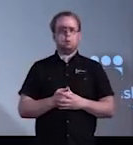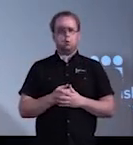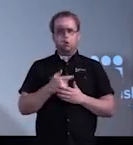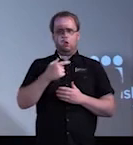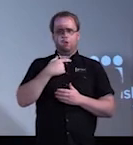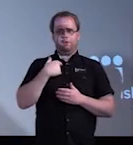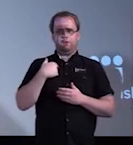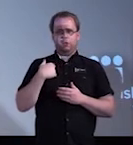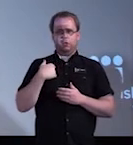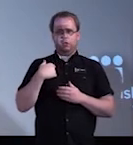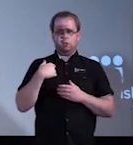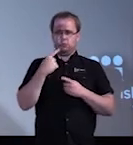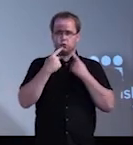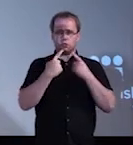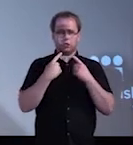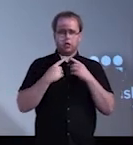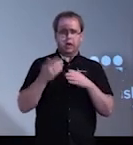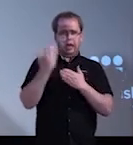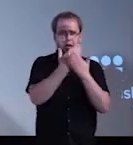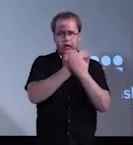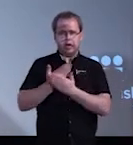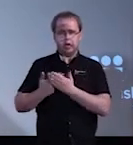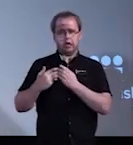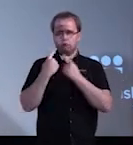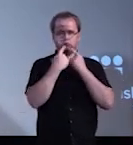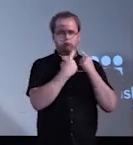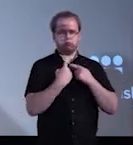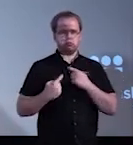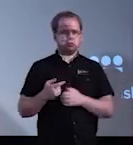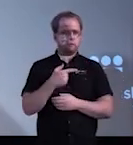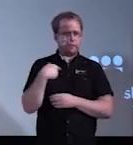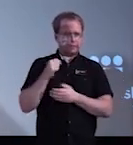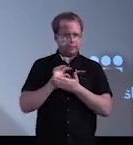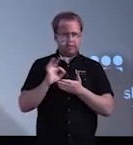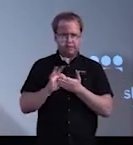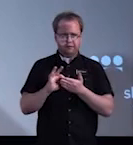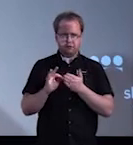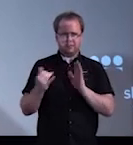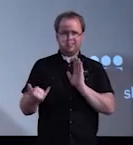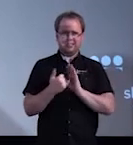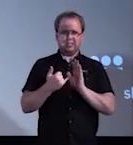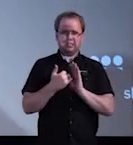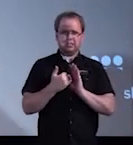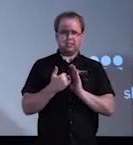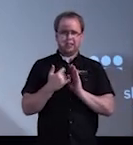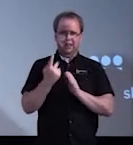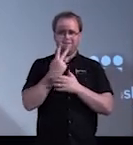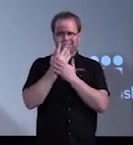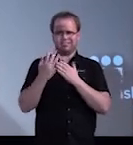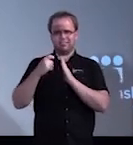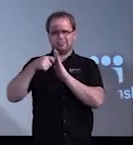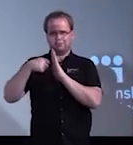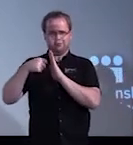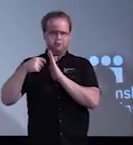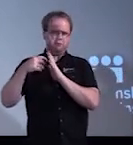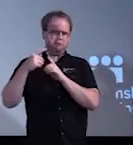också gränsöverskridande, så det är ytterligare ett steg. Det vi skriver i det vi har med är ju det här kring visningsfönsterna, som är ju ett sätt